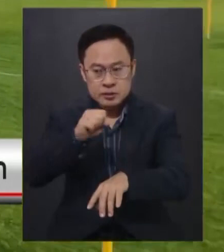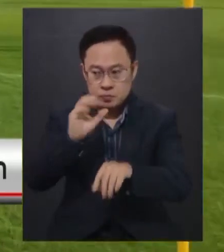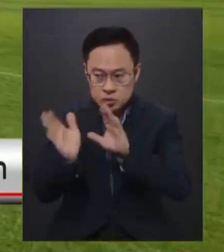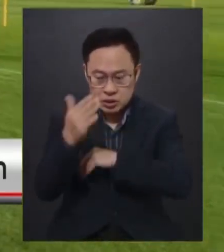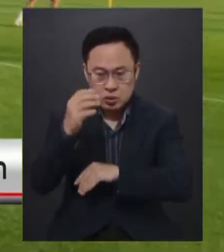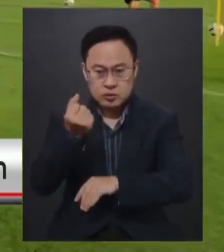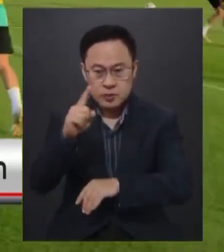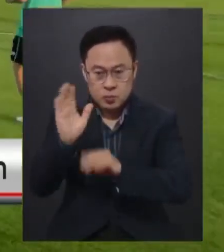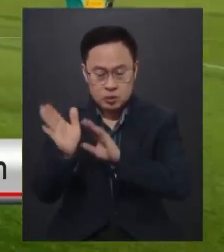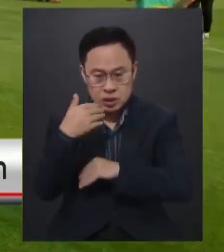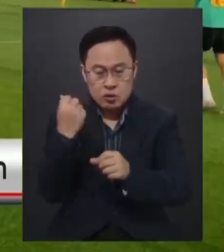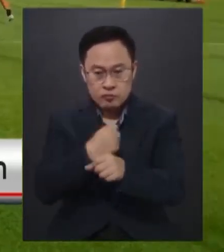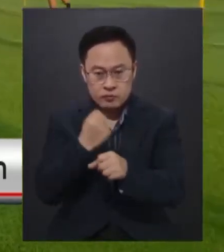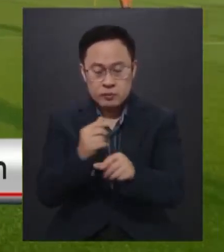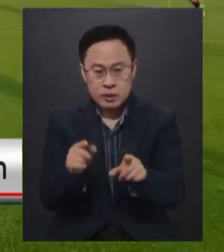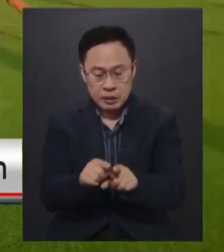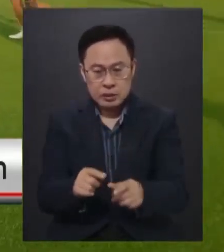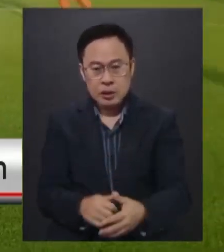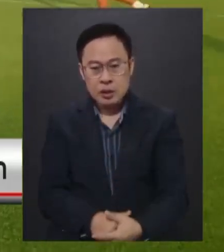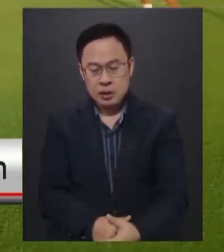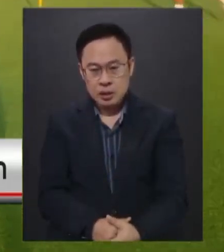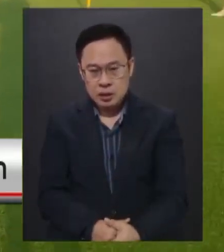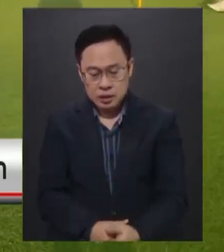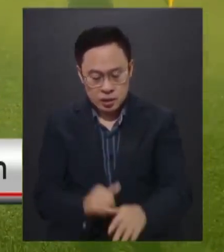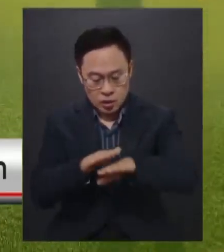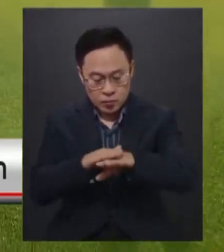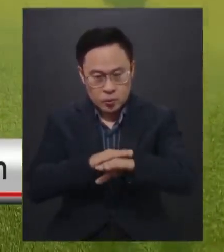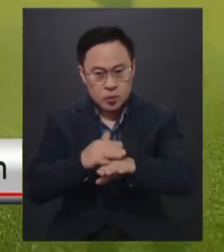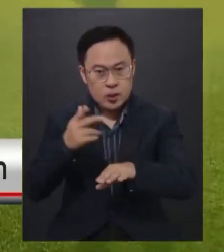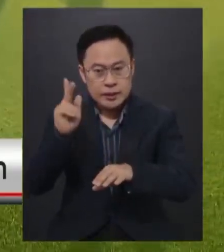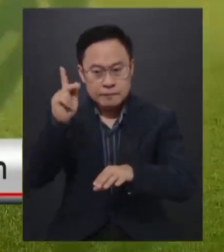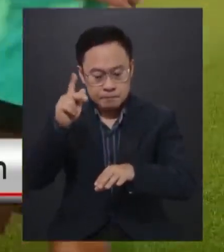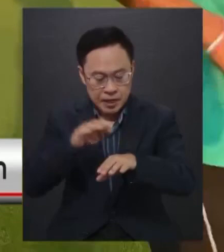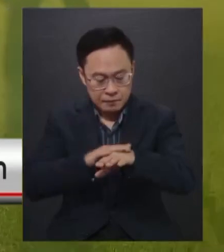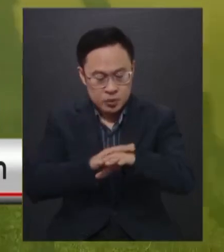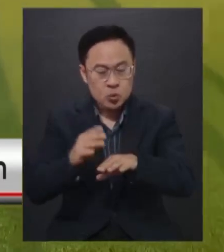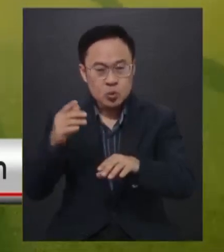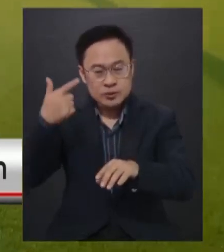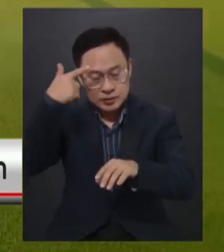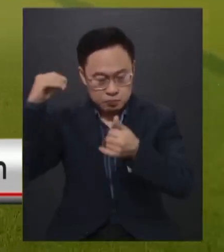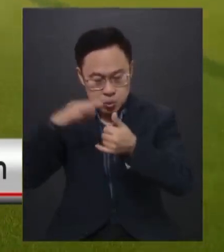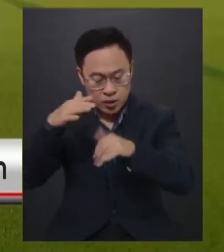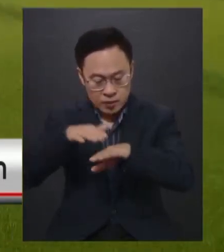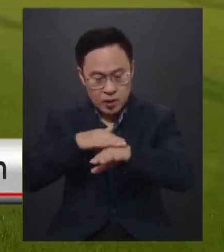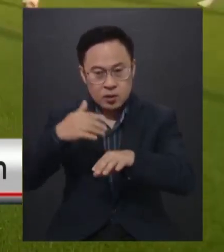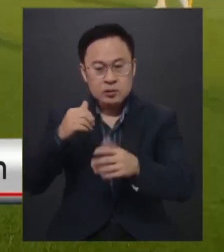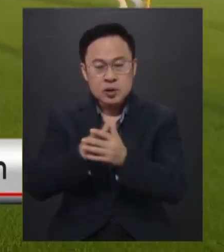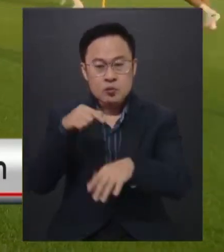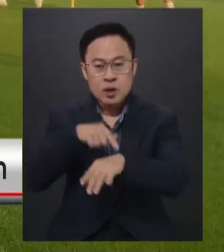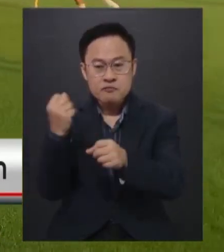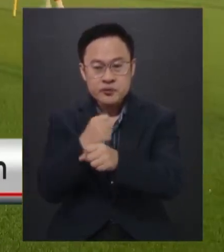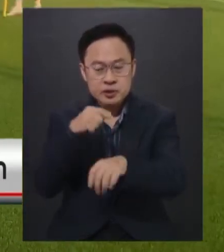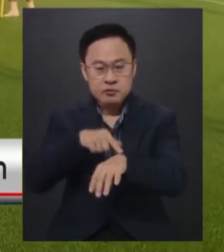ๆหลายคนก็ไปแซวเจว่าเจผิวเข้มขึ้นหรือเปล่าเจก็บอกว่าพี่ครับผมซ้อมตั้งแต่